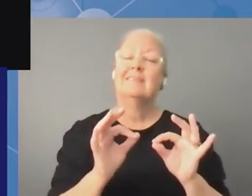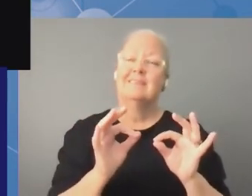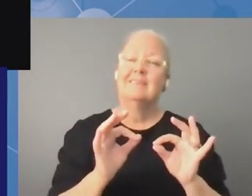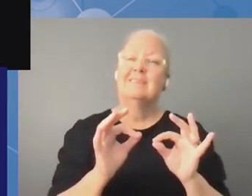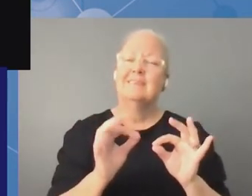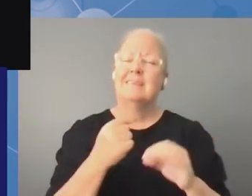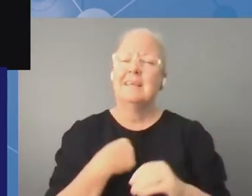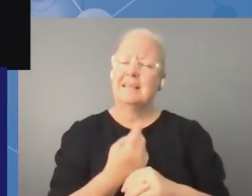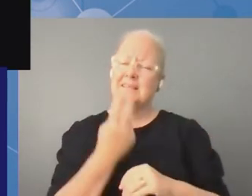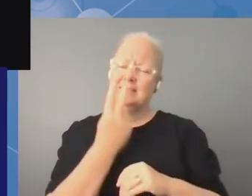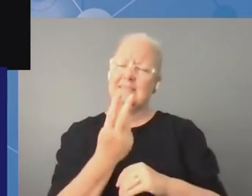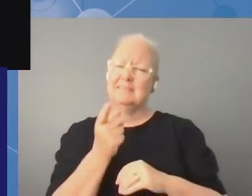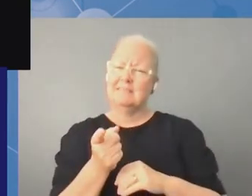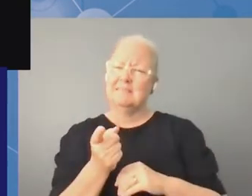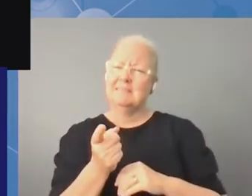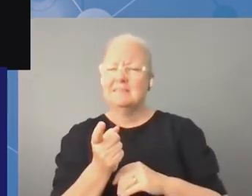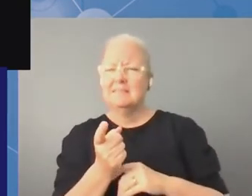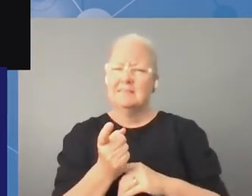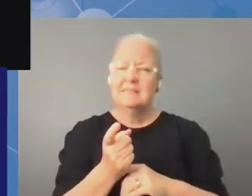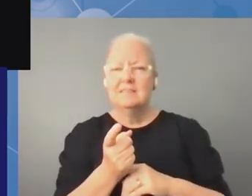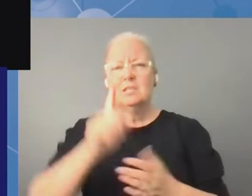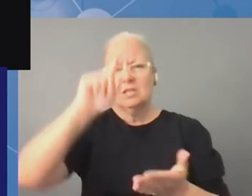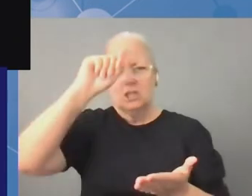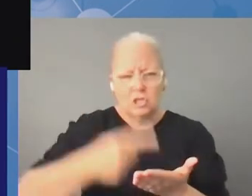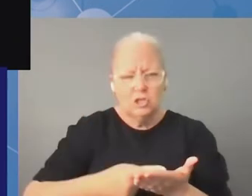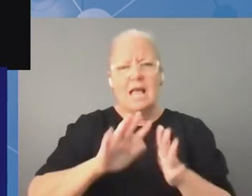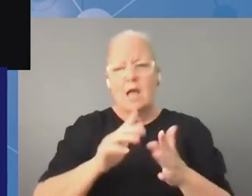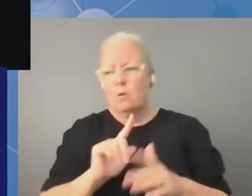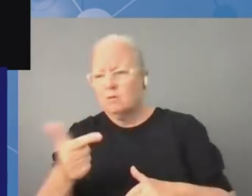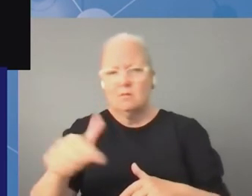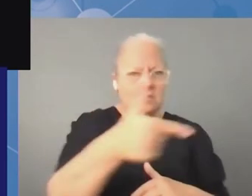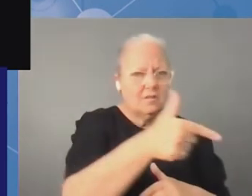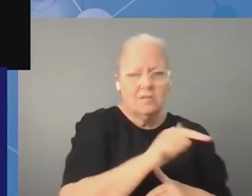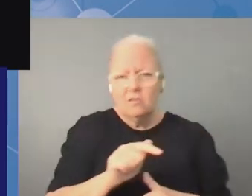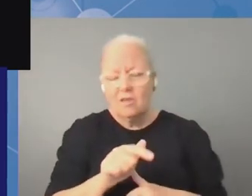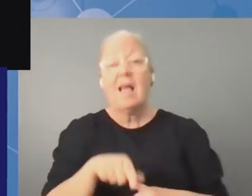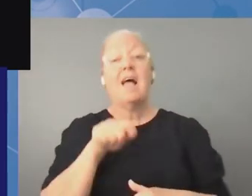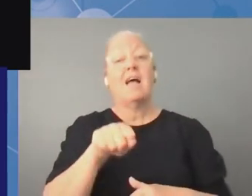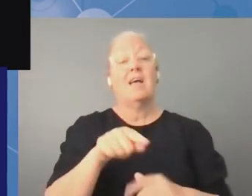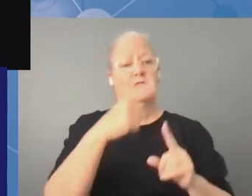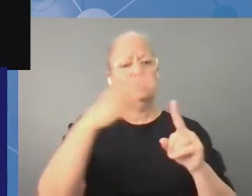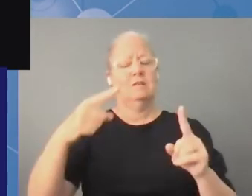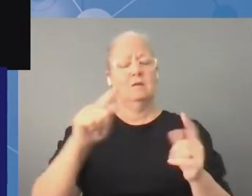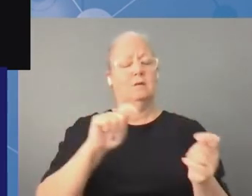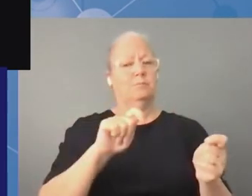قضايا هناك. هناك قضية الأولى نوعية وكيفية